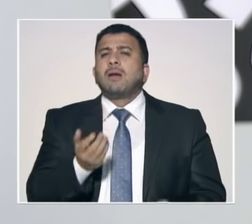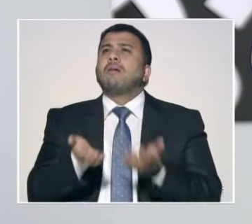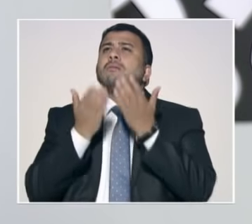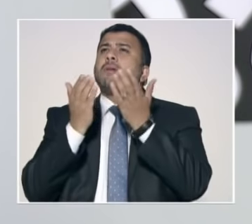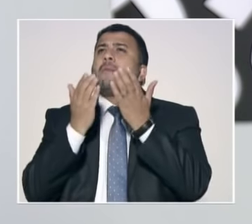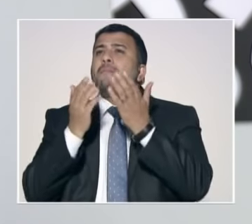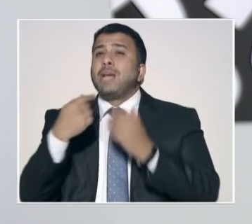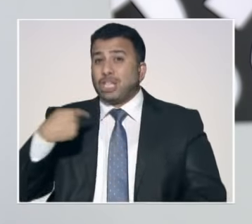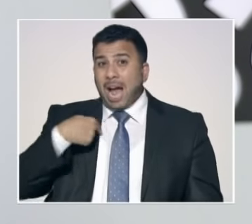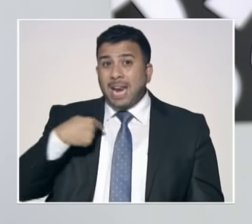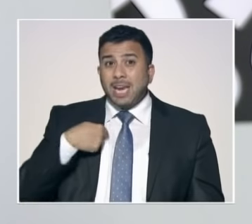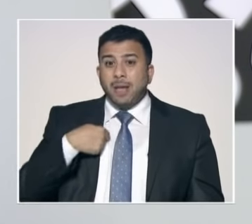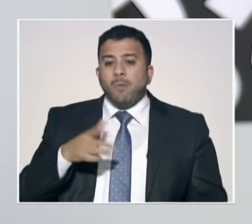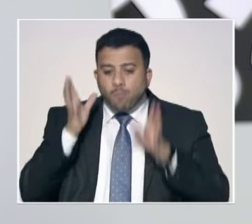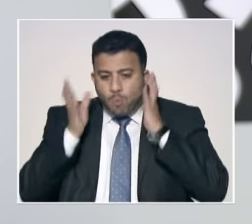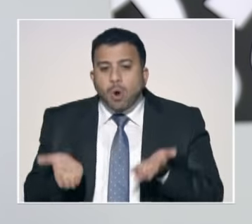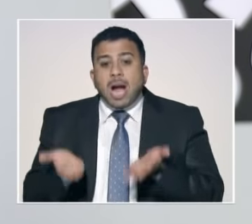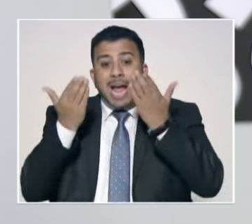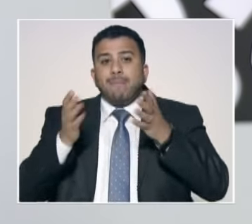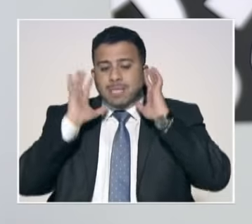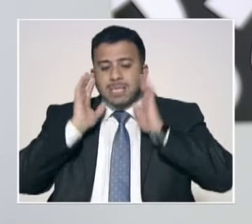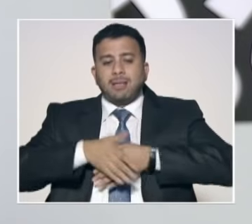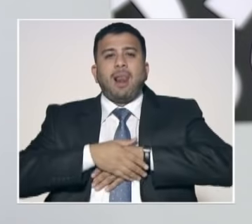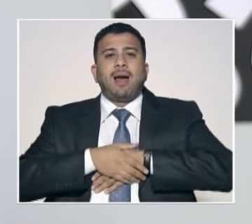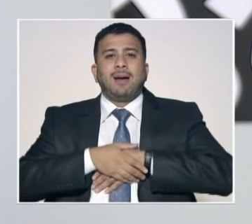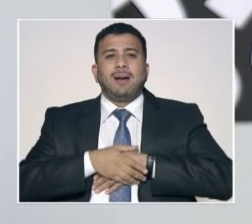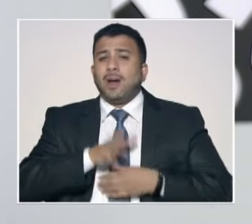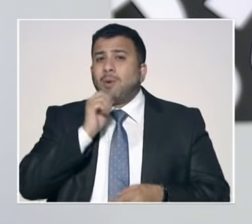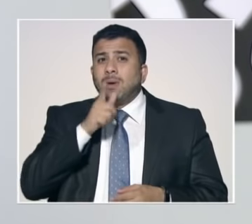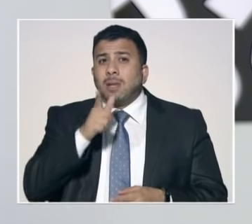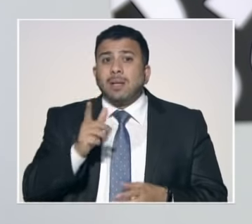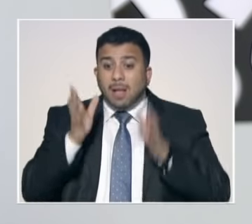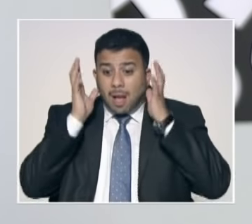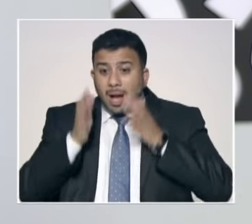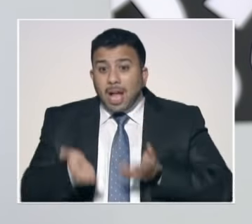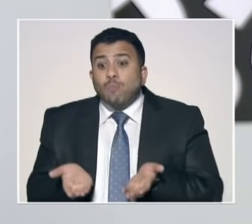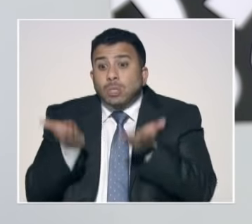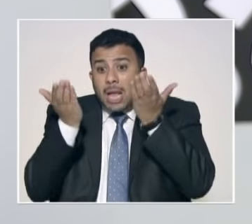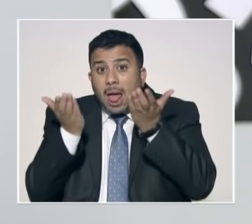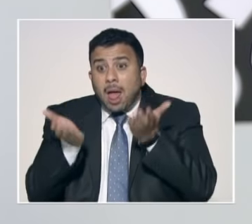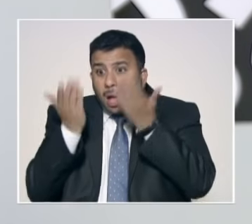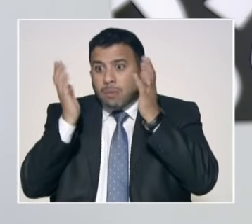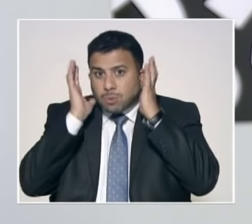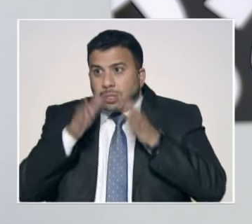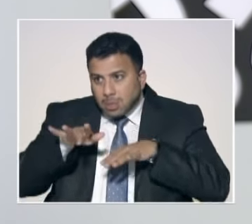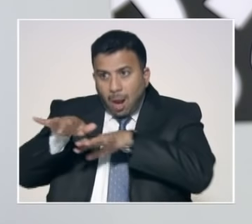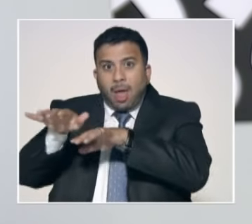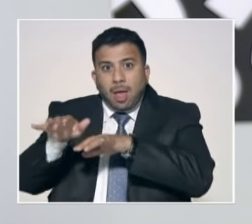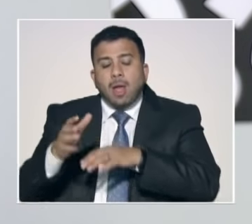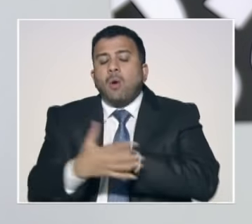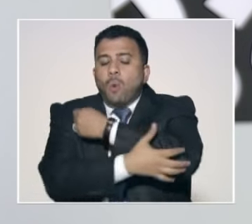مقيم الصلاة، يقول جل وعلا وأقيموا الصلاة وآتوا الزكاة،